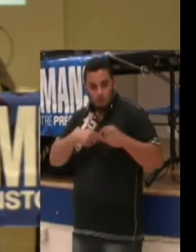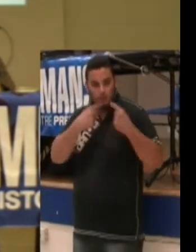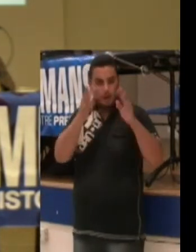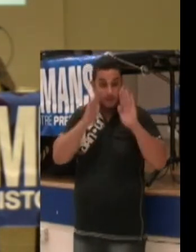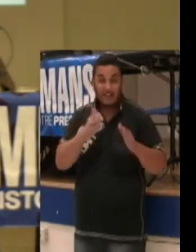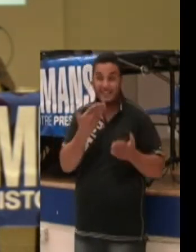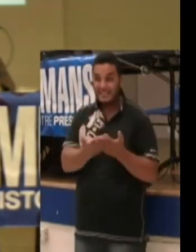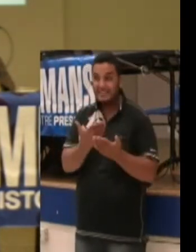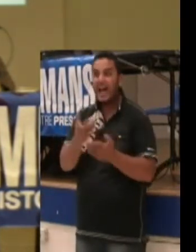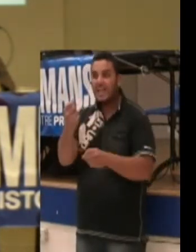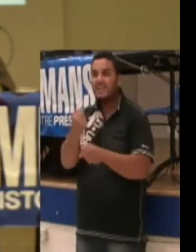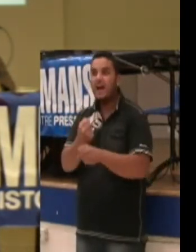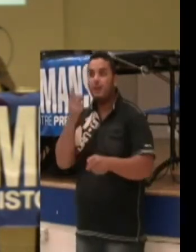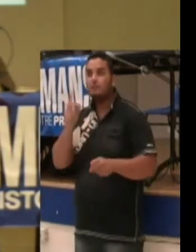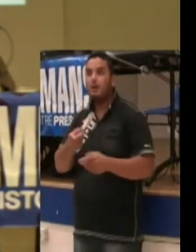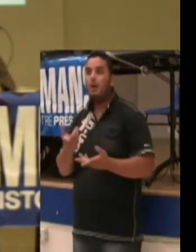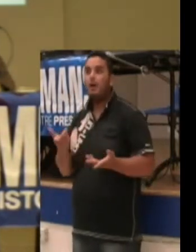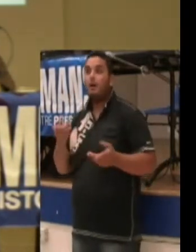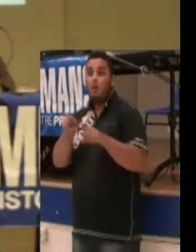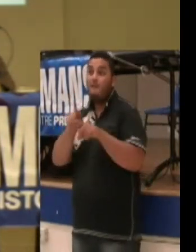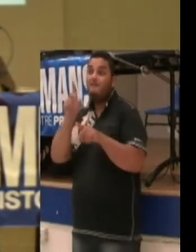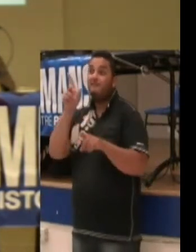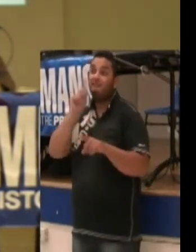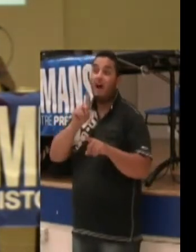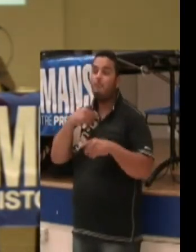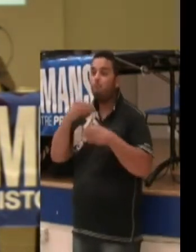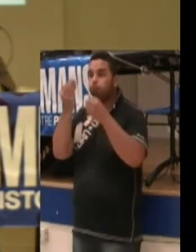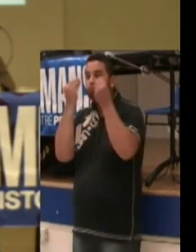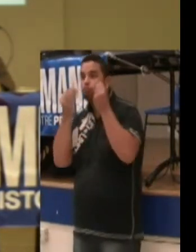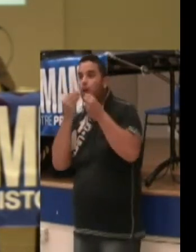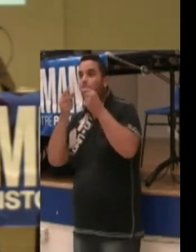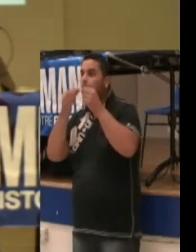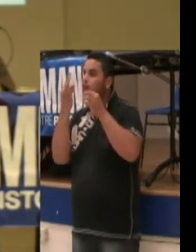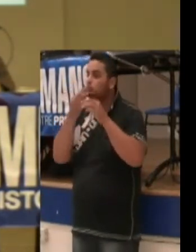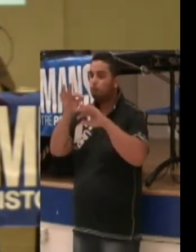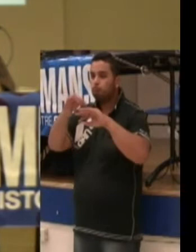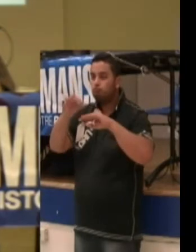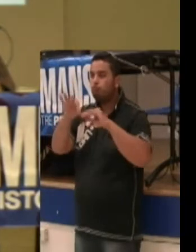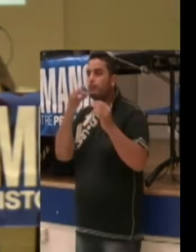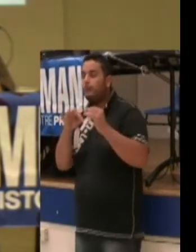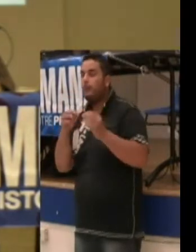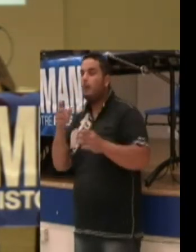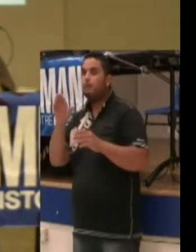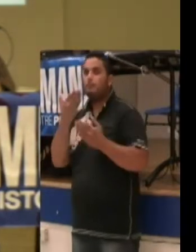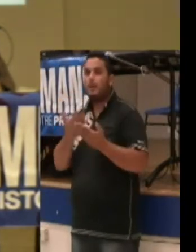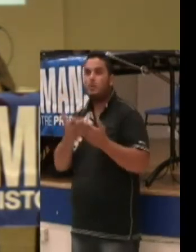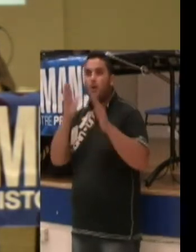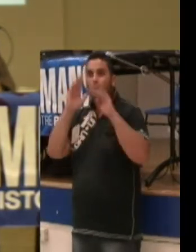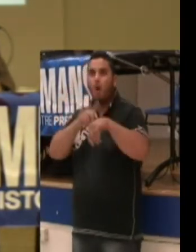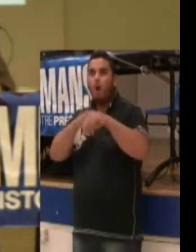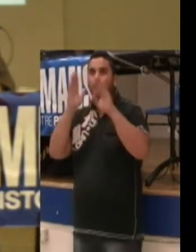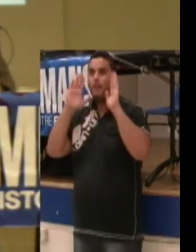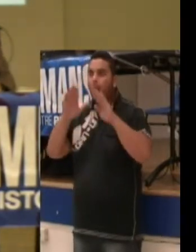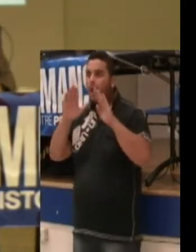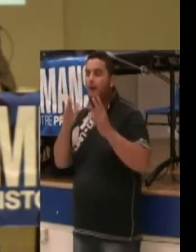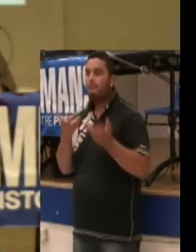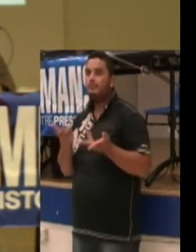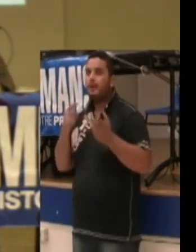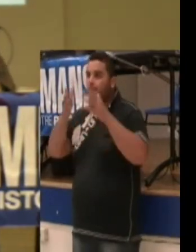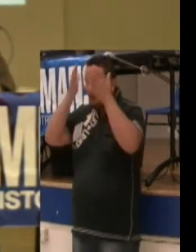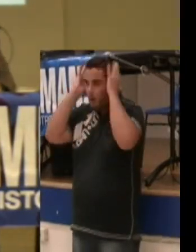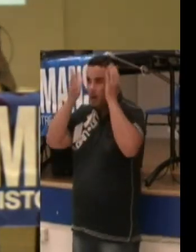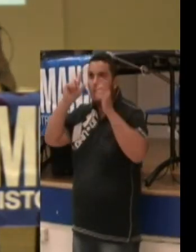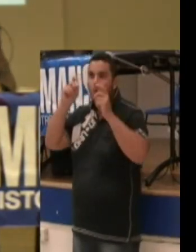du bleu, je mets du noir et je mets du rouge, c'est difficile de faire le doigt après. C'est ça, les désagréments. Vous voyez? La contextualisation du hadith, c'est